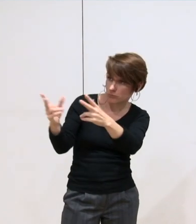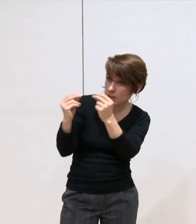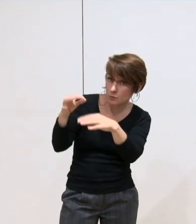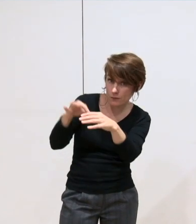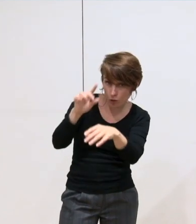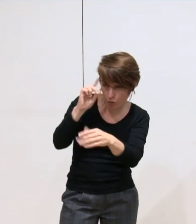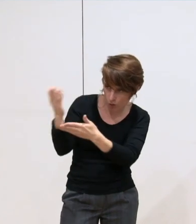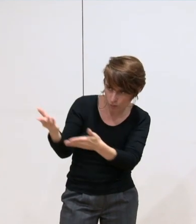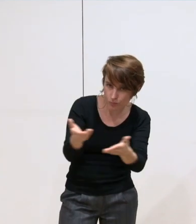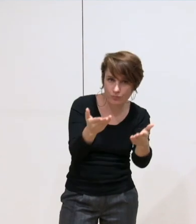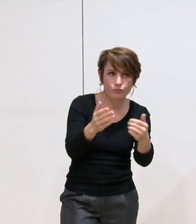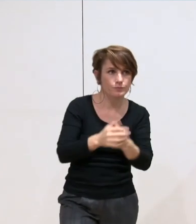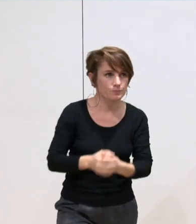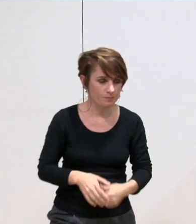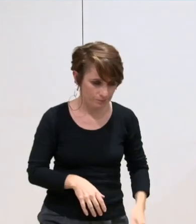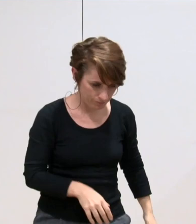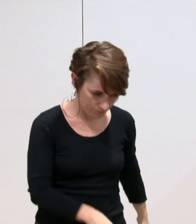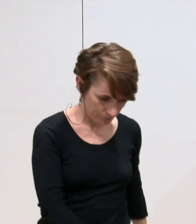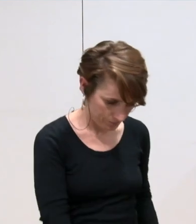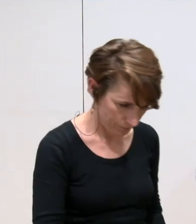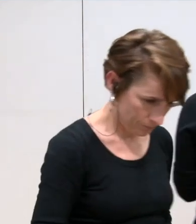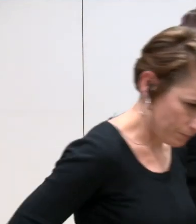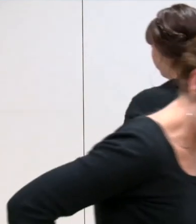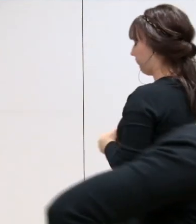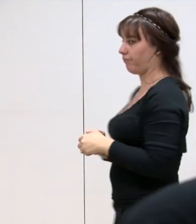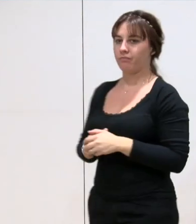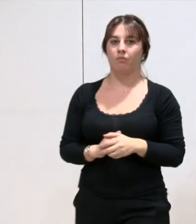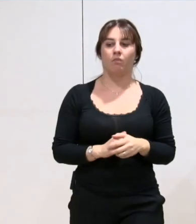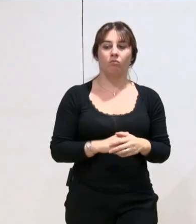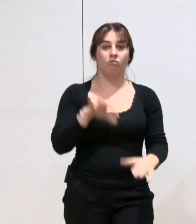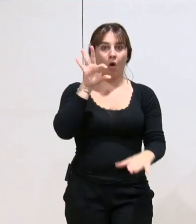en prie. C'est une explication de vote rapide parce que